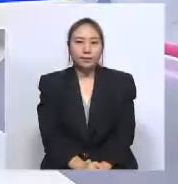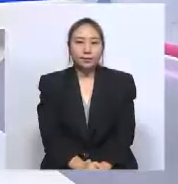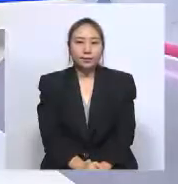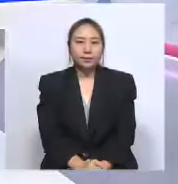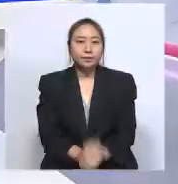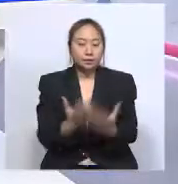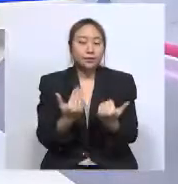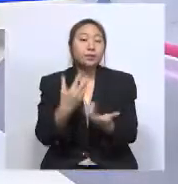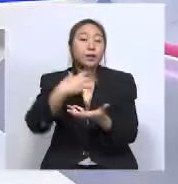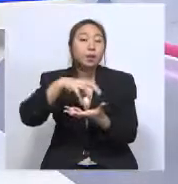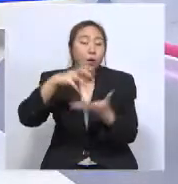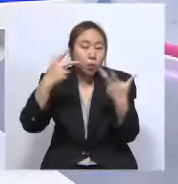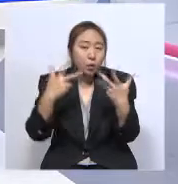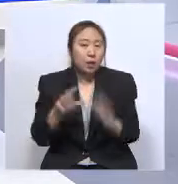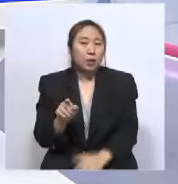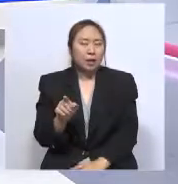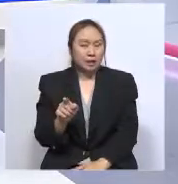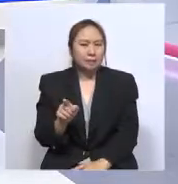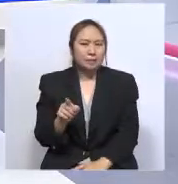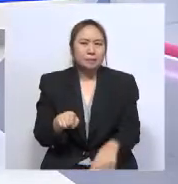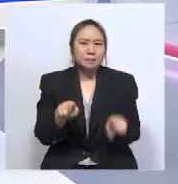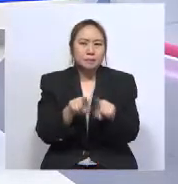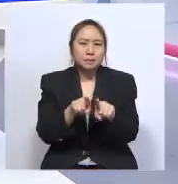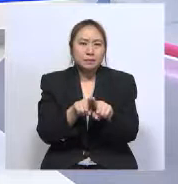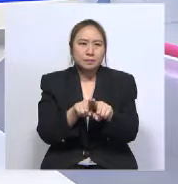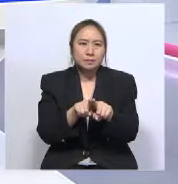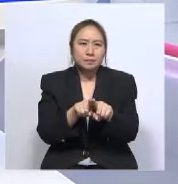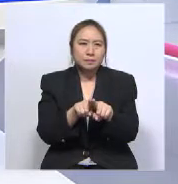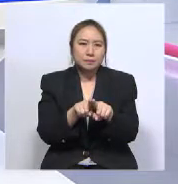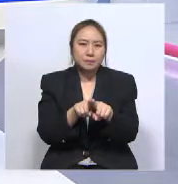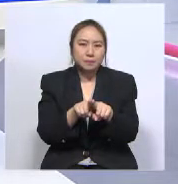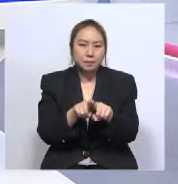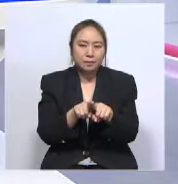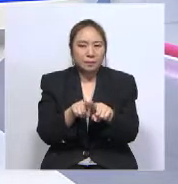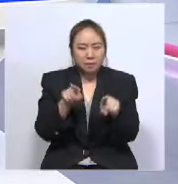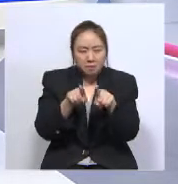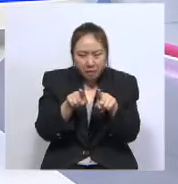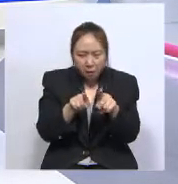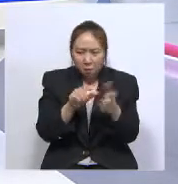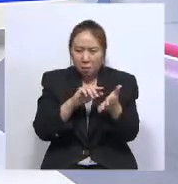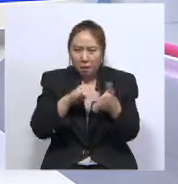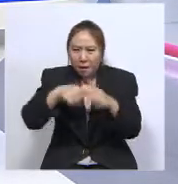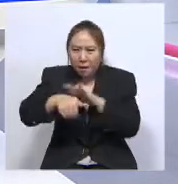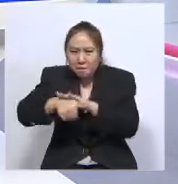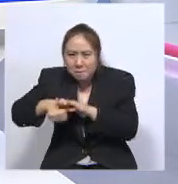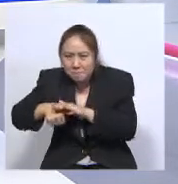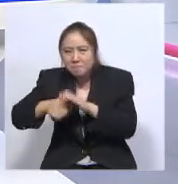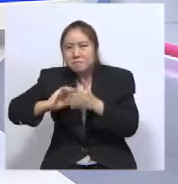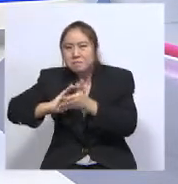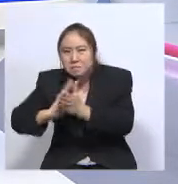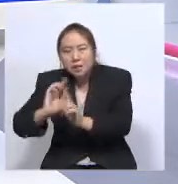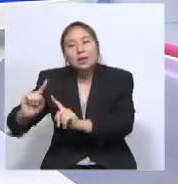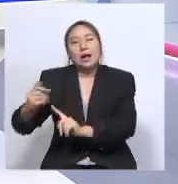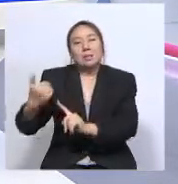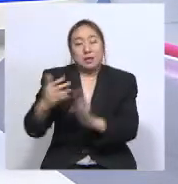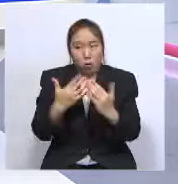อย่างที่บอกไปนะครับว่าคดีนี้เนี่ยก็ต้องบอกว่าเป็นอะไรที่มันถูกบิดเบือนไปค่อนข้างเยอะแล้วก็ตอนนี้มีความคืบหน้า